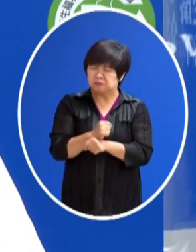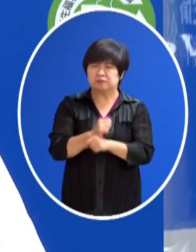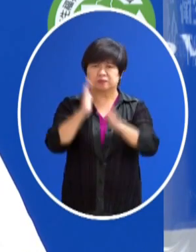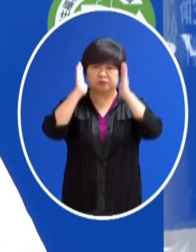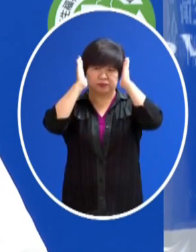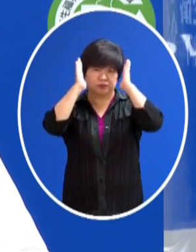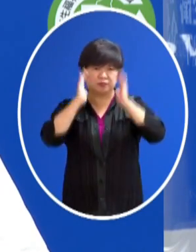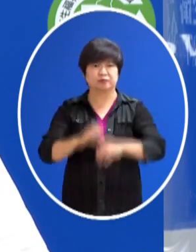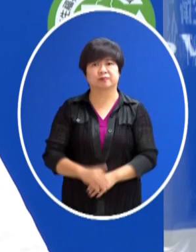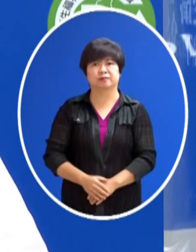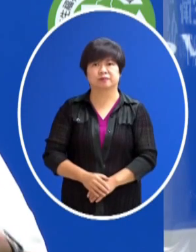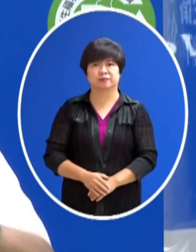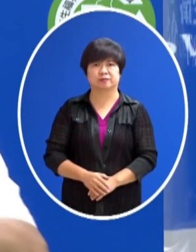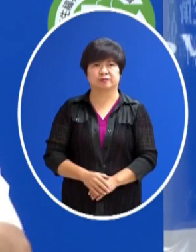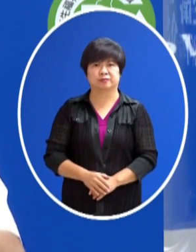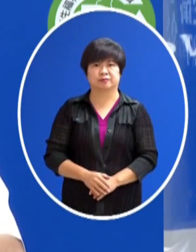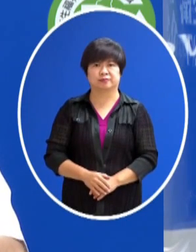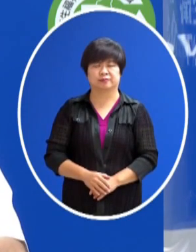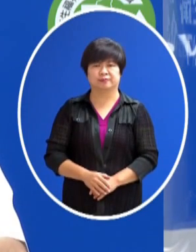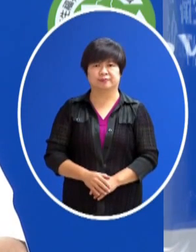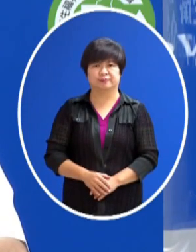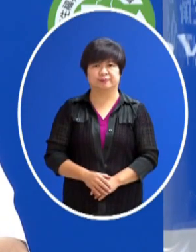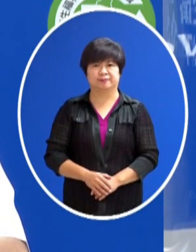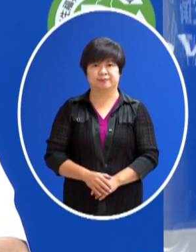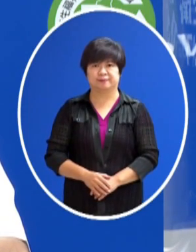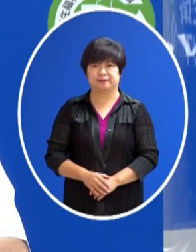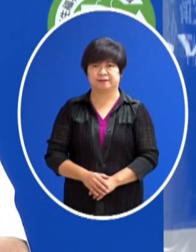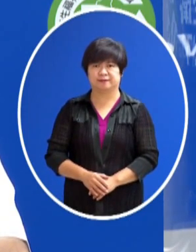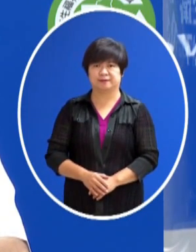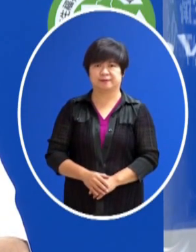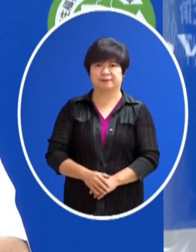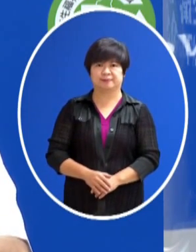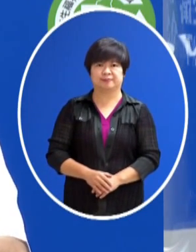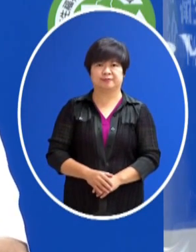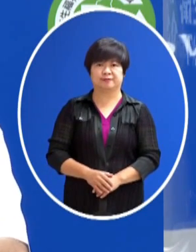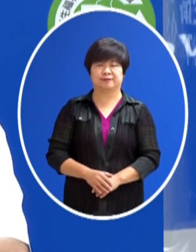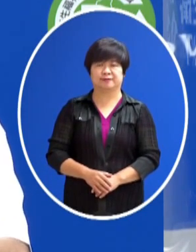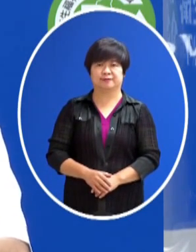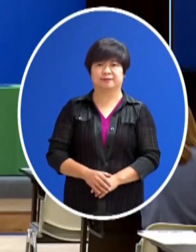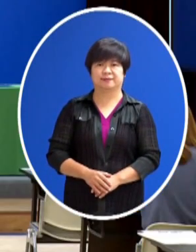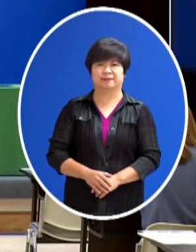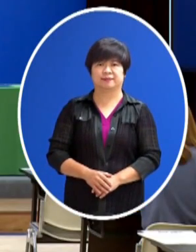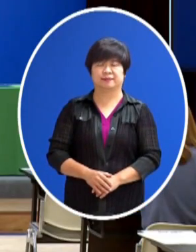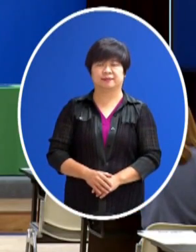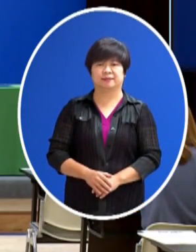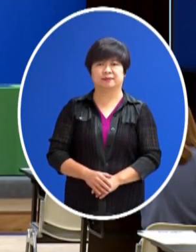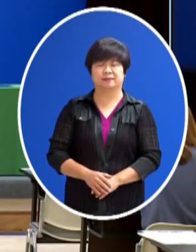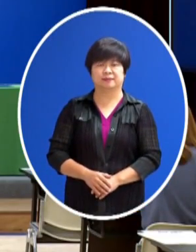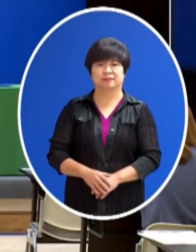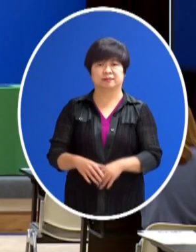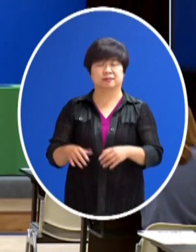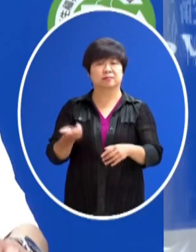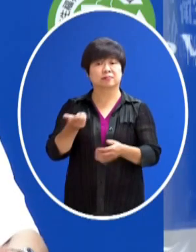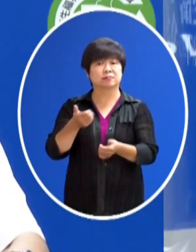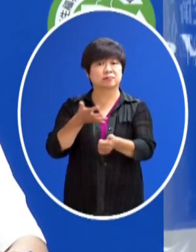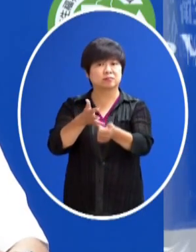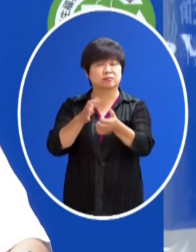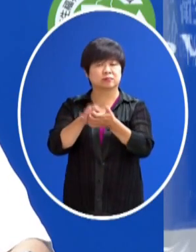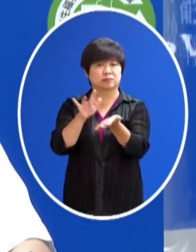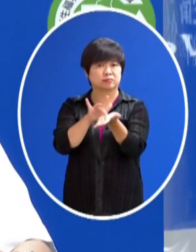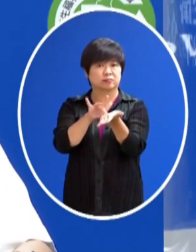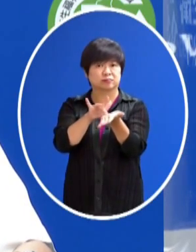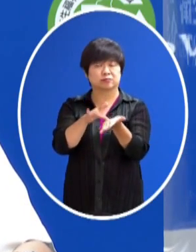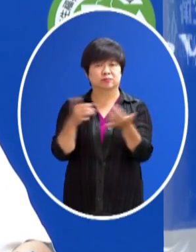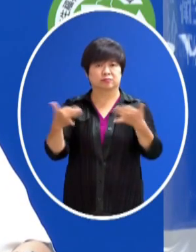你要在科学上哦，你要去主张普遍去筛检，那是科学上，哈、哦。啊，在研究上，